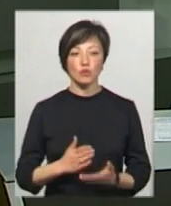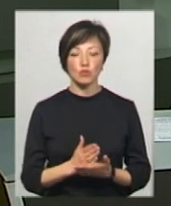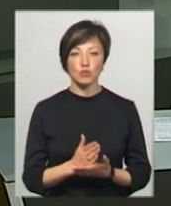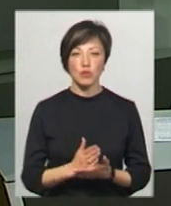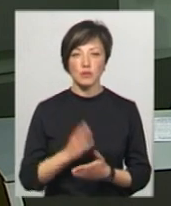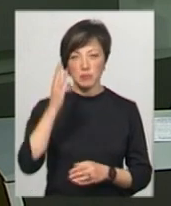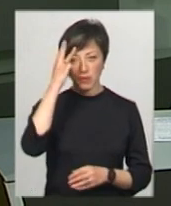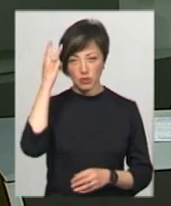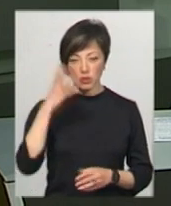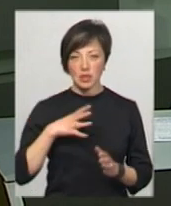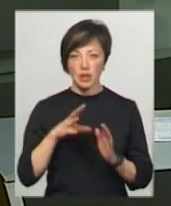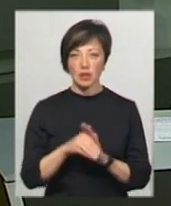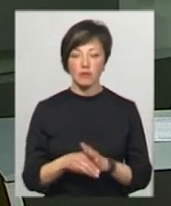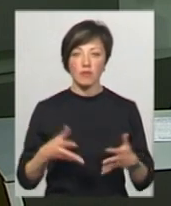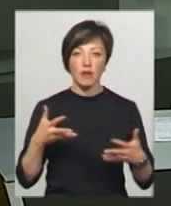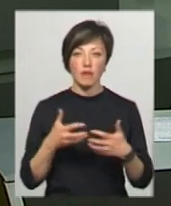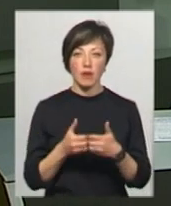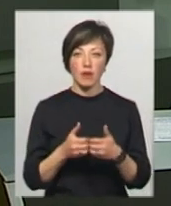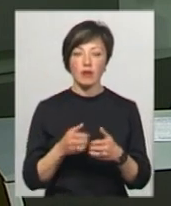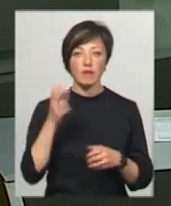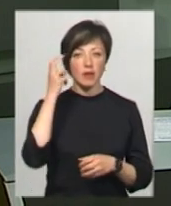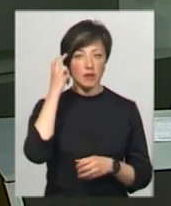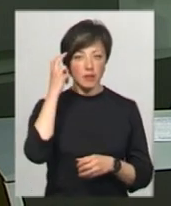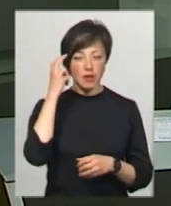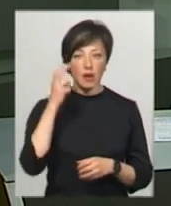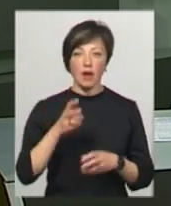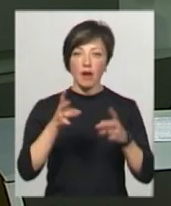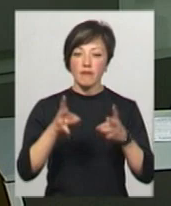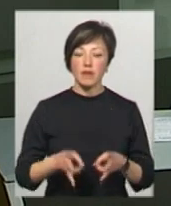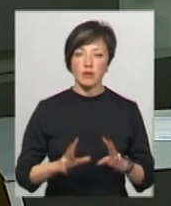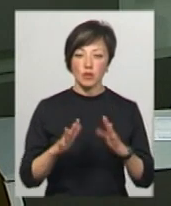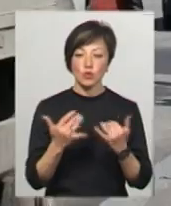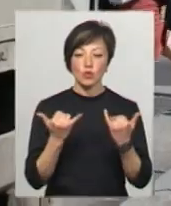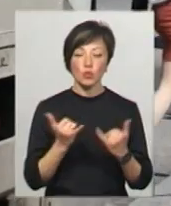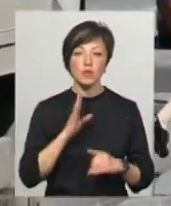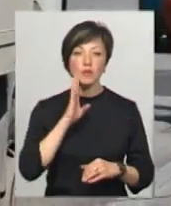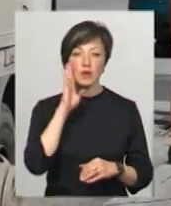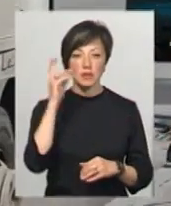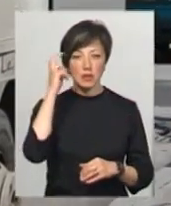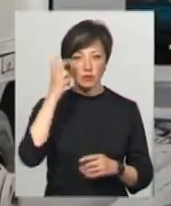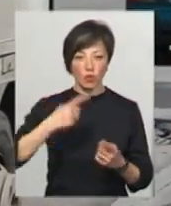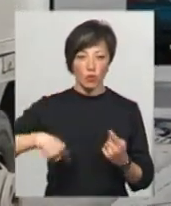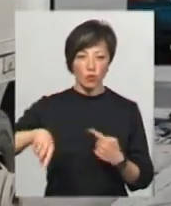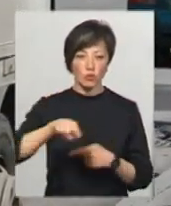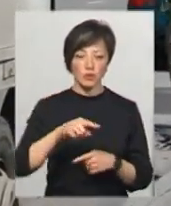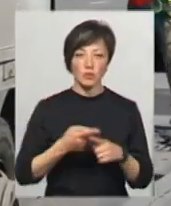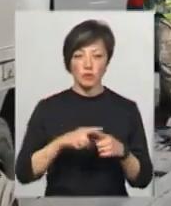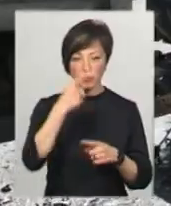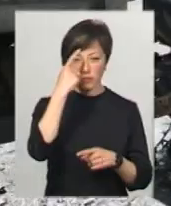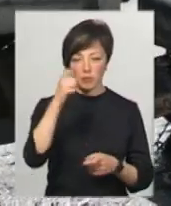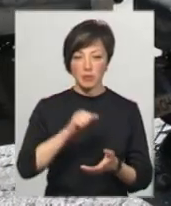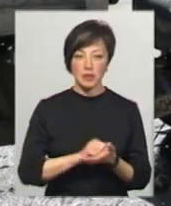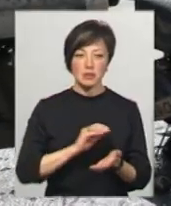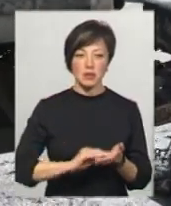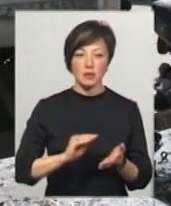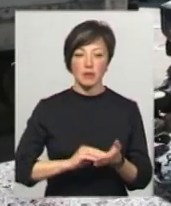Військовослужбовці з Хмельниччини загинули у дорожньо-транспортній пригоді у Києві. Аварія сталася сьогодні вранці на столичній окружній. Про це повідомив